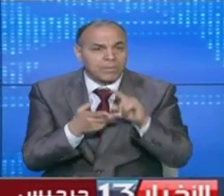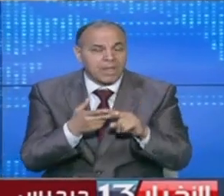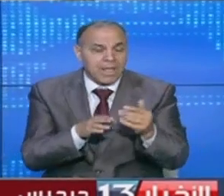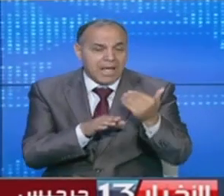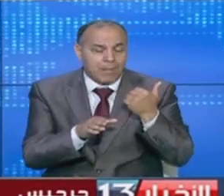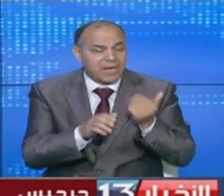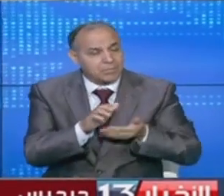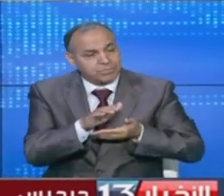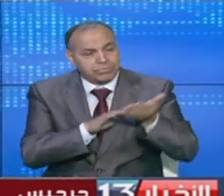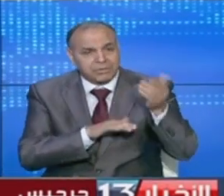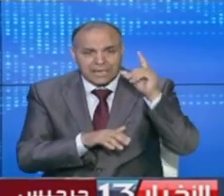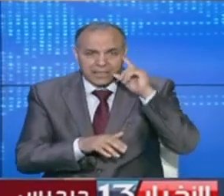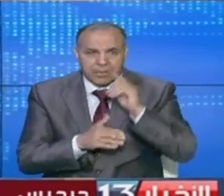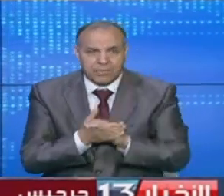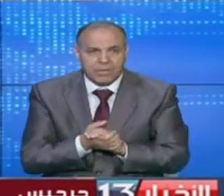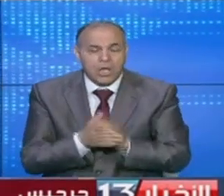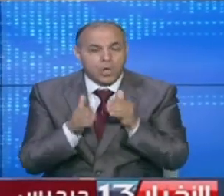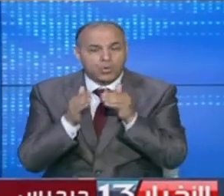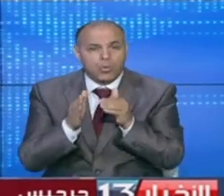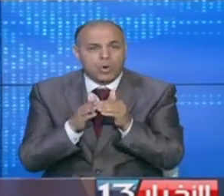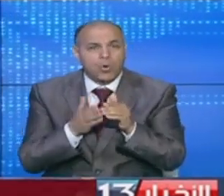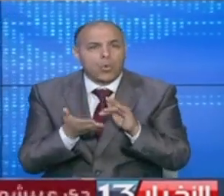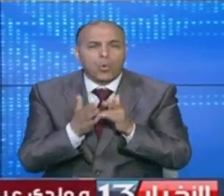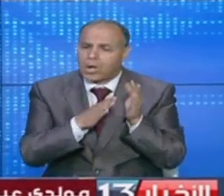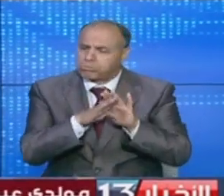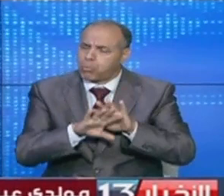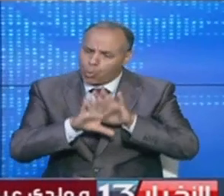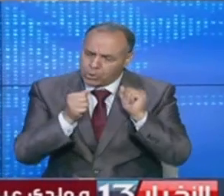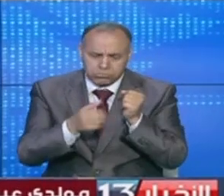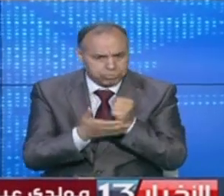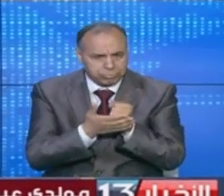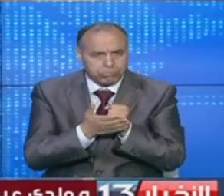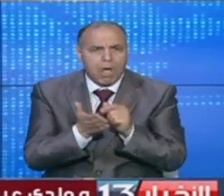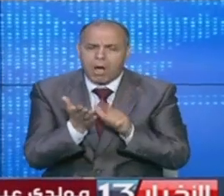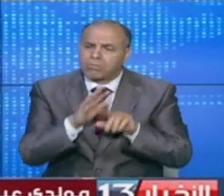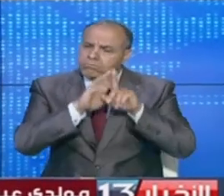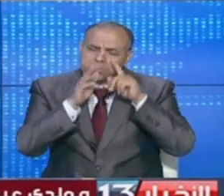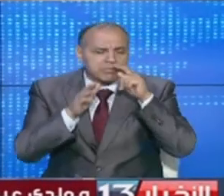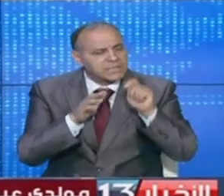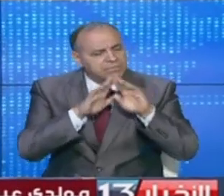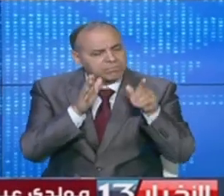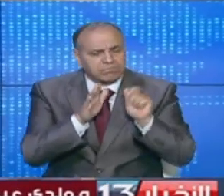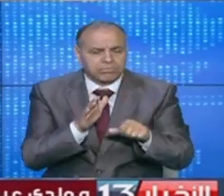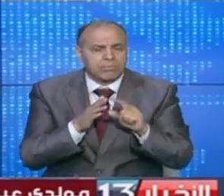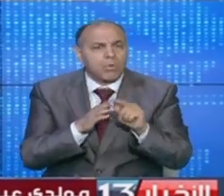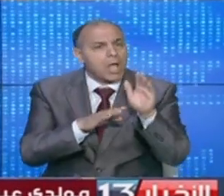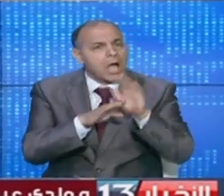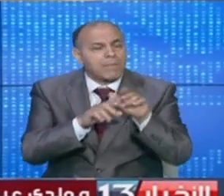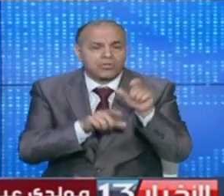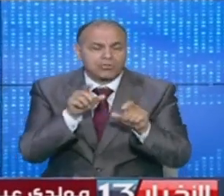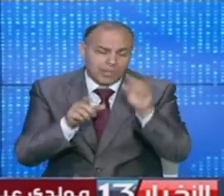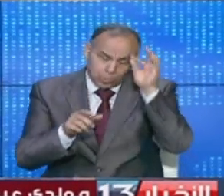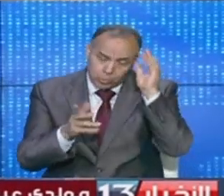المغادره الى المطالبين الرعايه لازمه وتطبيق الحجر الصحي لما فيه معناه حمايه للشعب